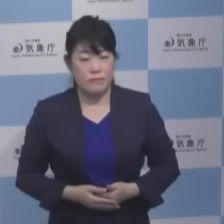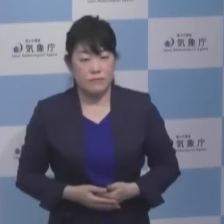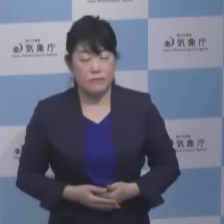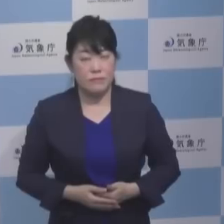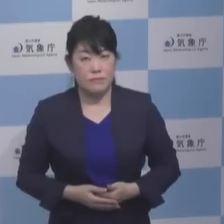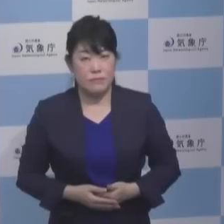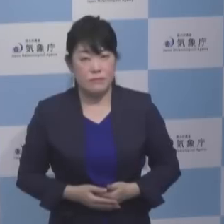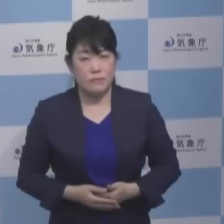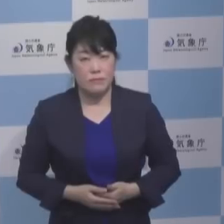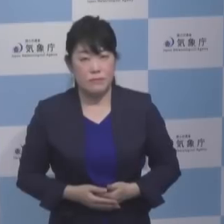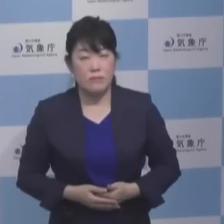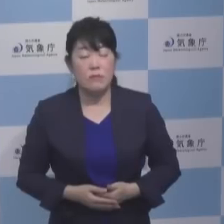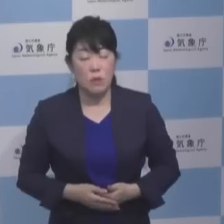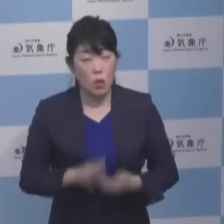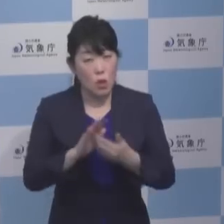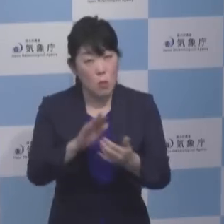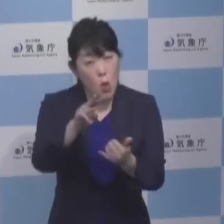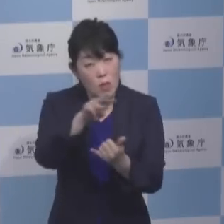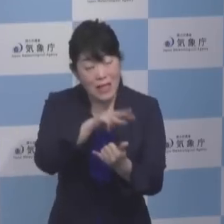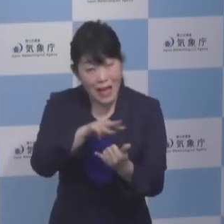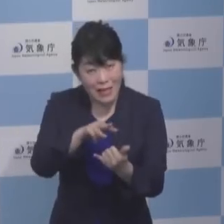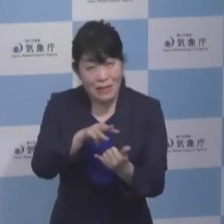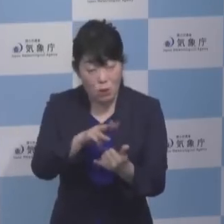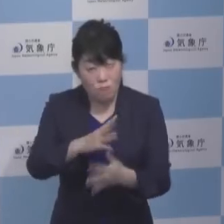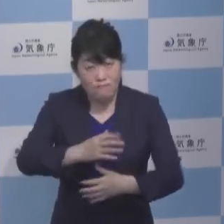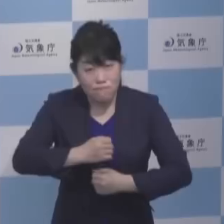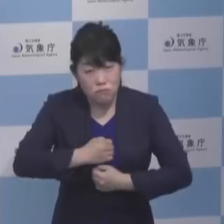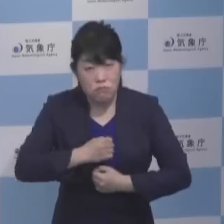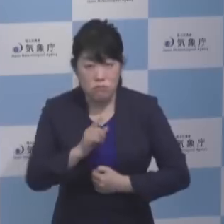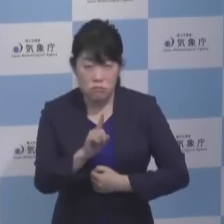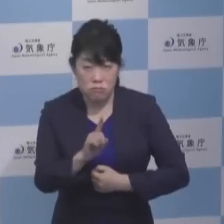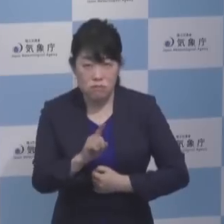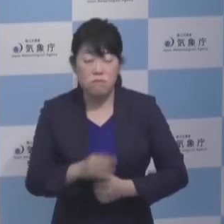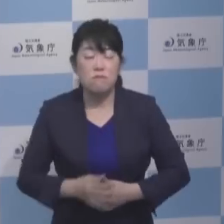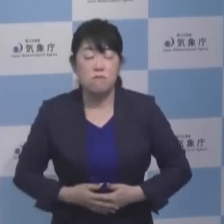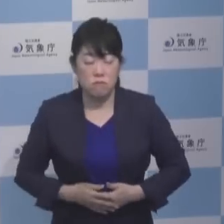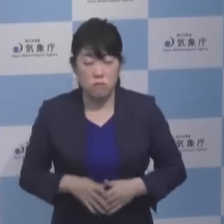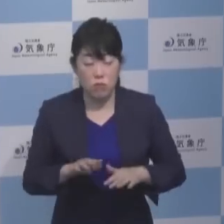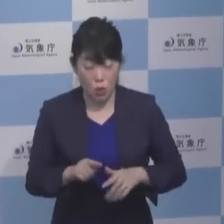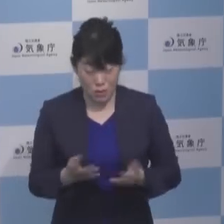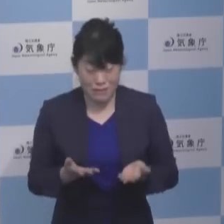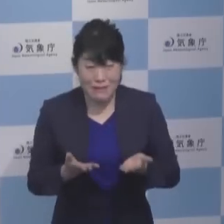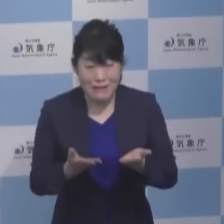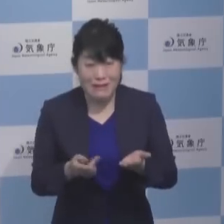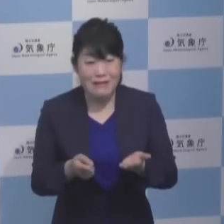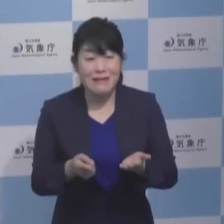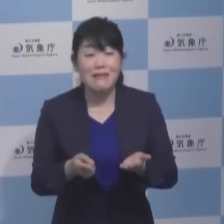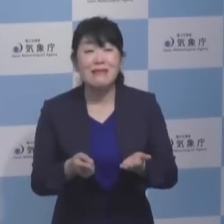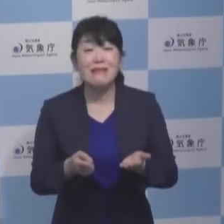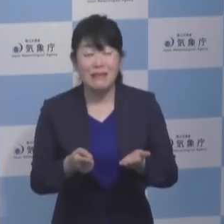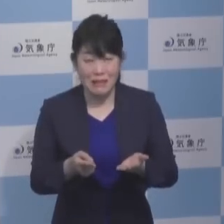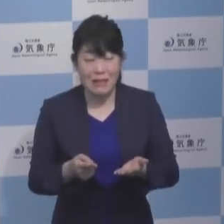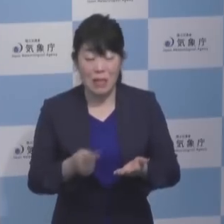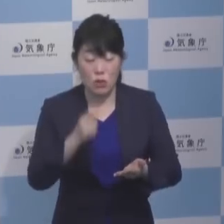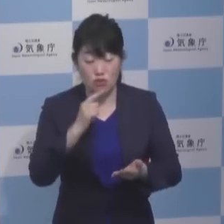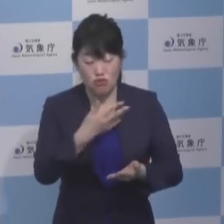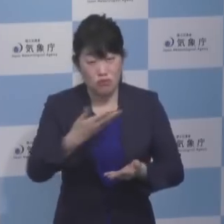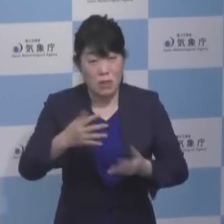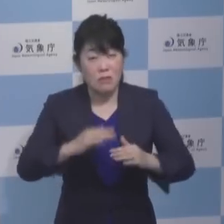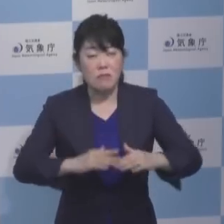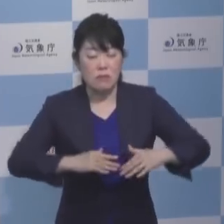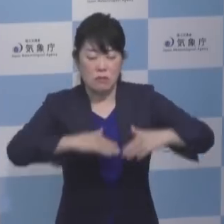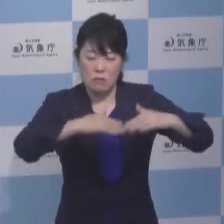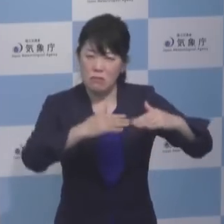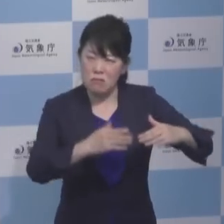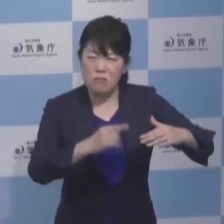。防災上の留意事項です。この地震により若干の海面変動が予想されます